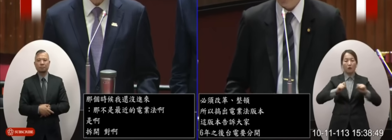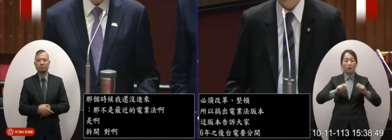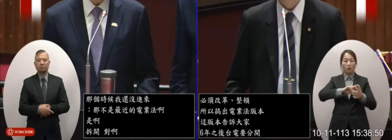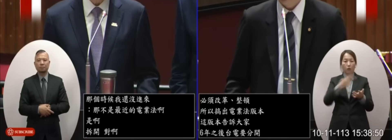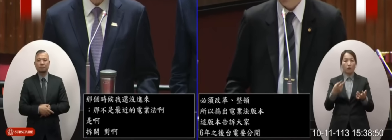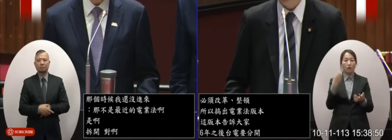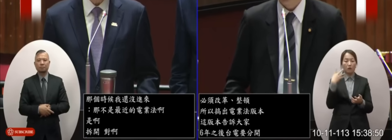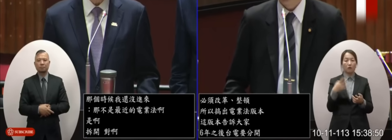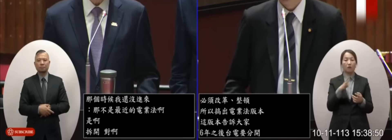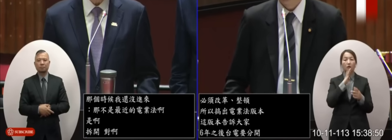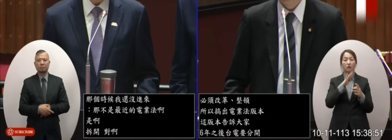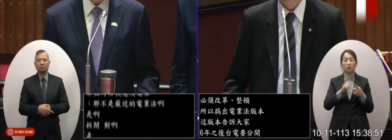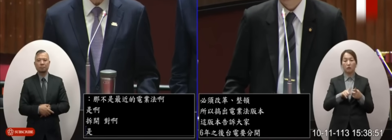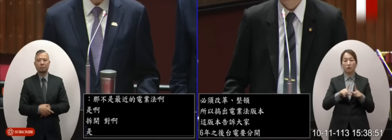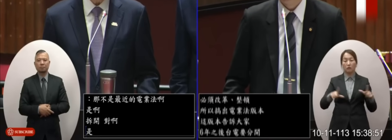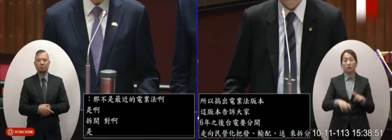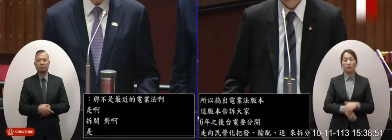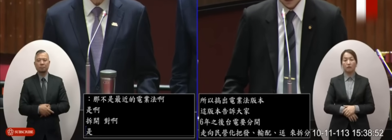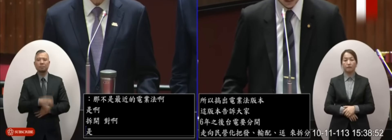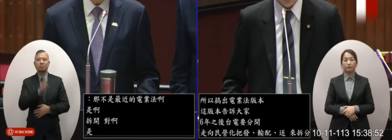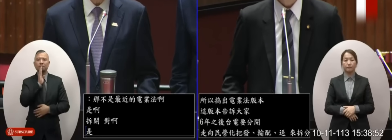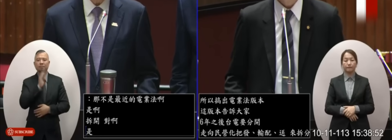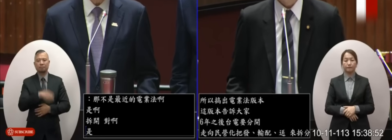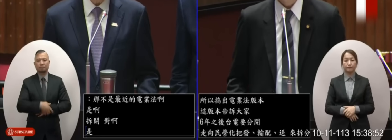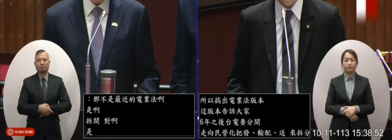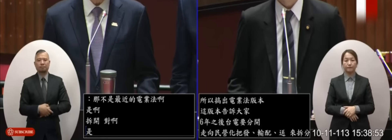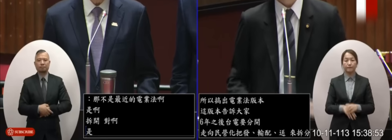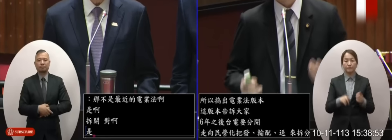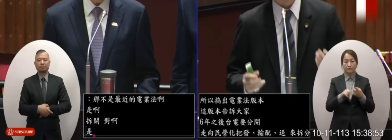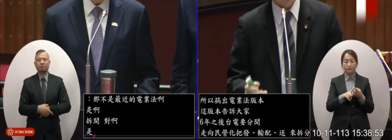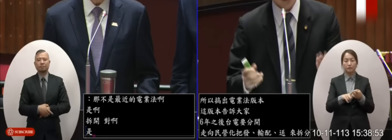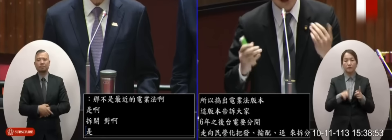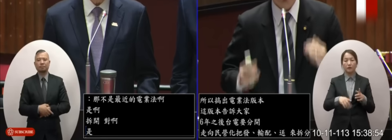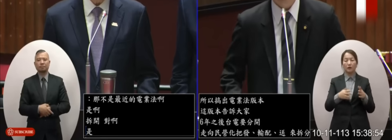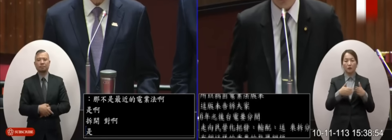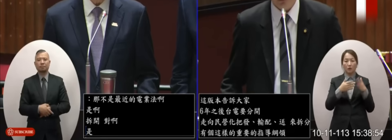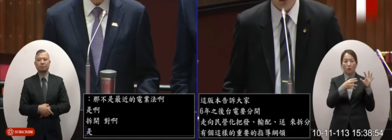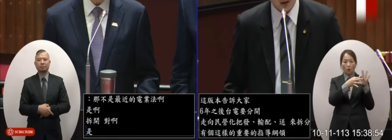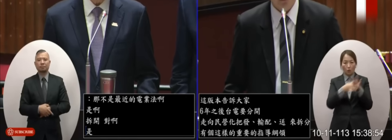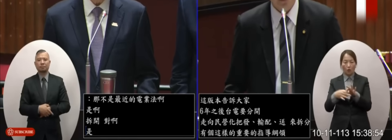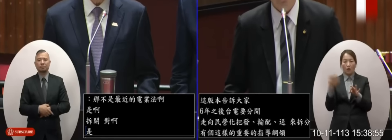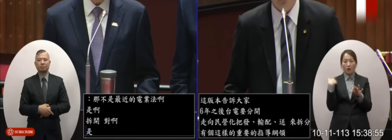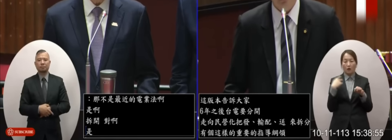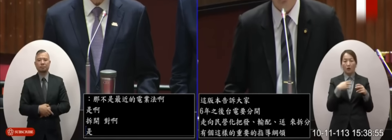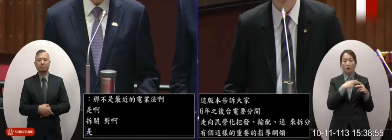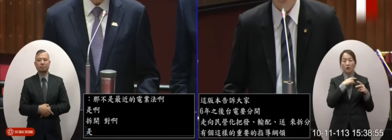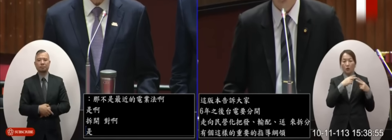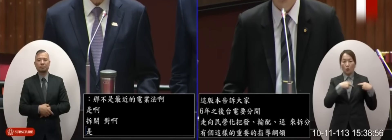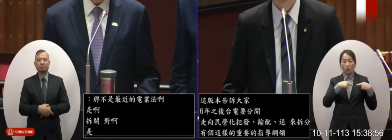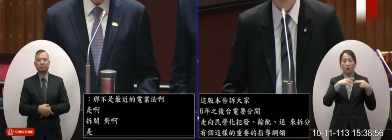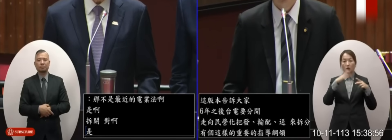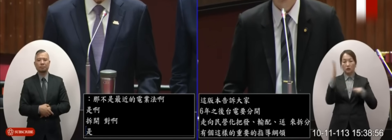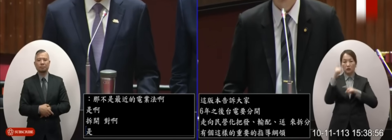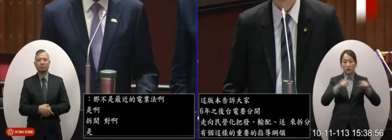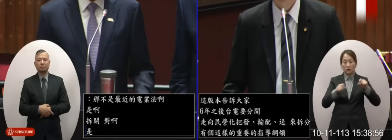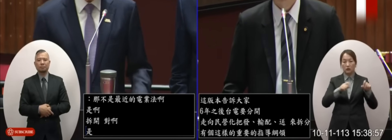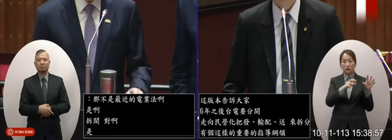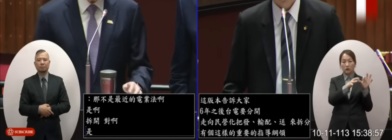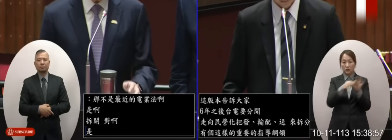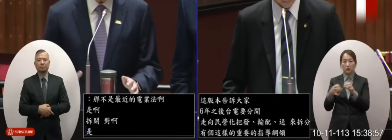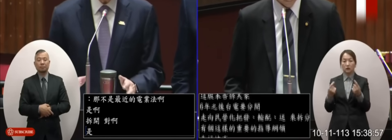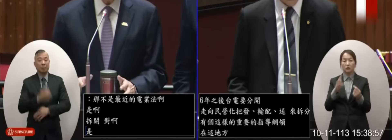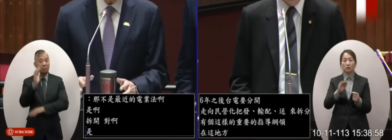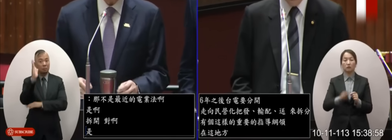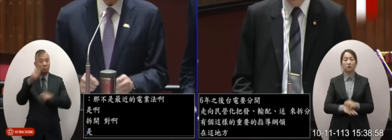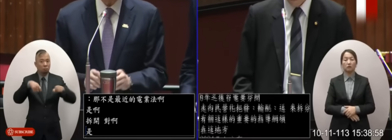变吧，院长，是吗？ 是的， 是，对不对？那这样子还是延续前朝的能源政策吗？